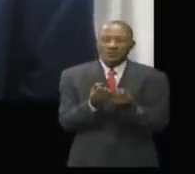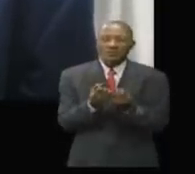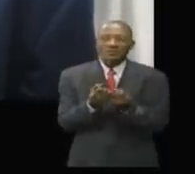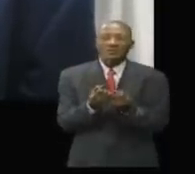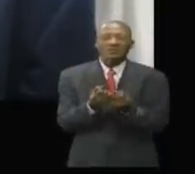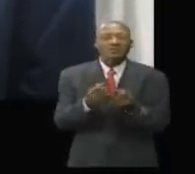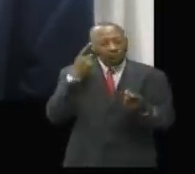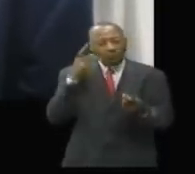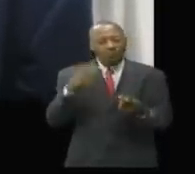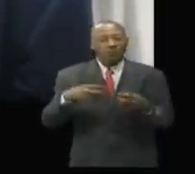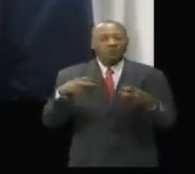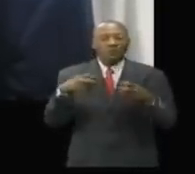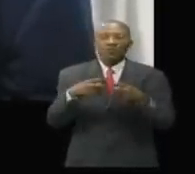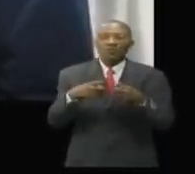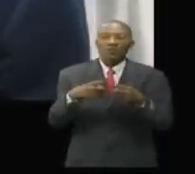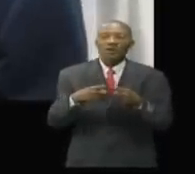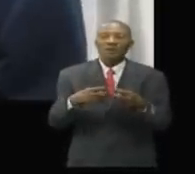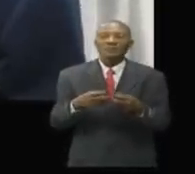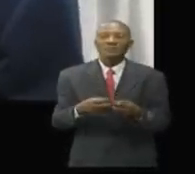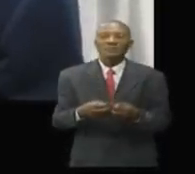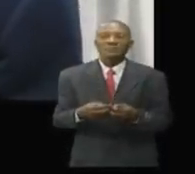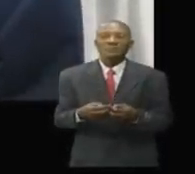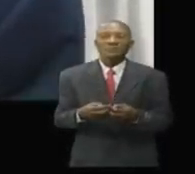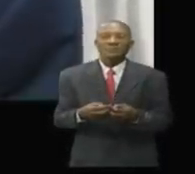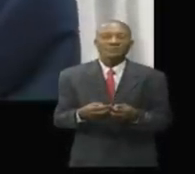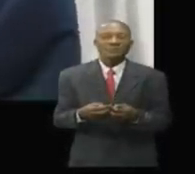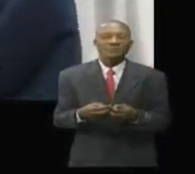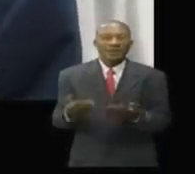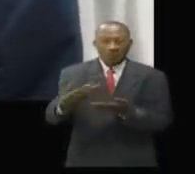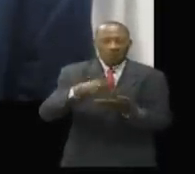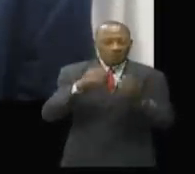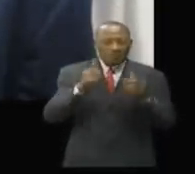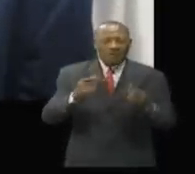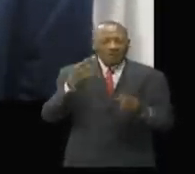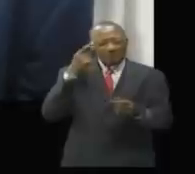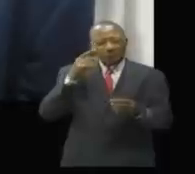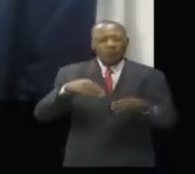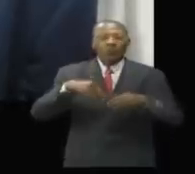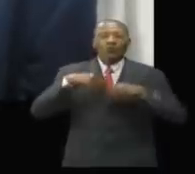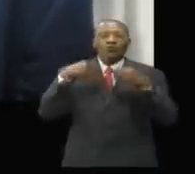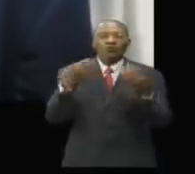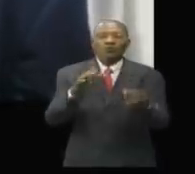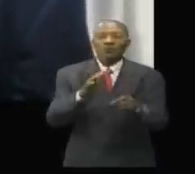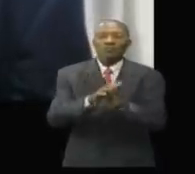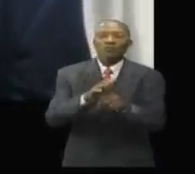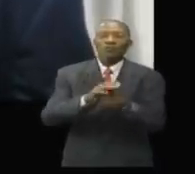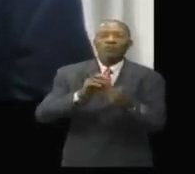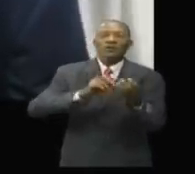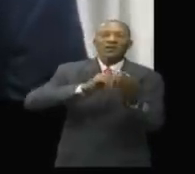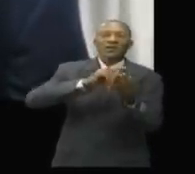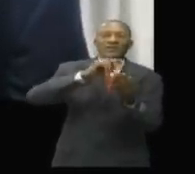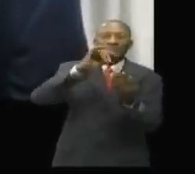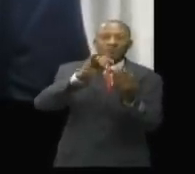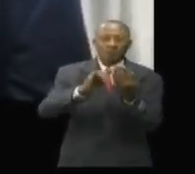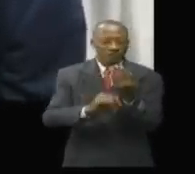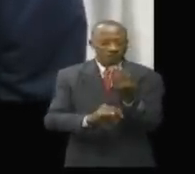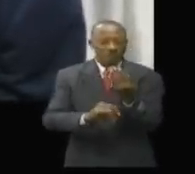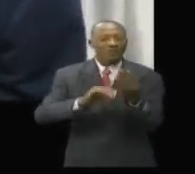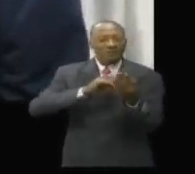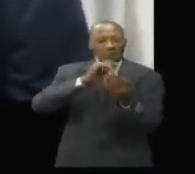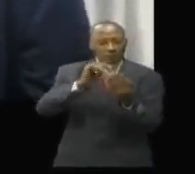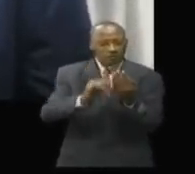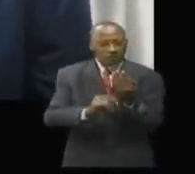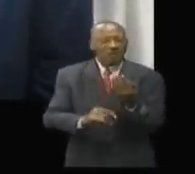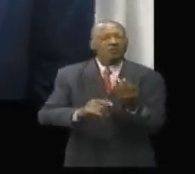pour sélectionner le projet dans le temps et dans l'espace, faire étudier ce projet, le budgétiser, exécuter ce